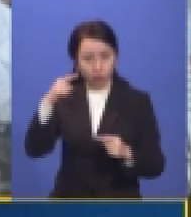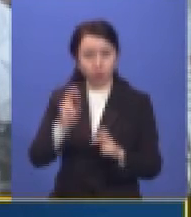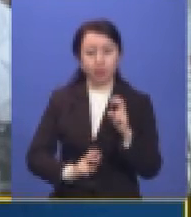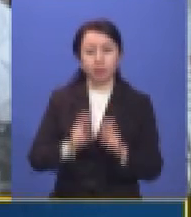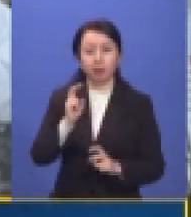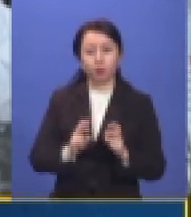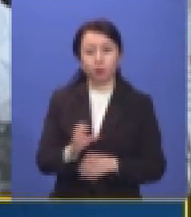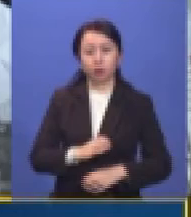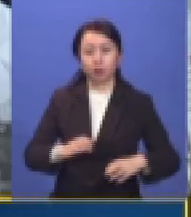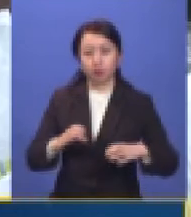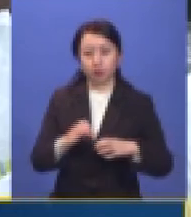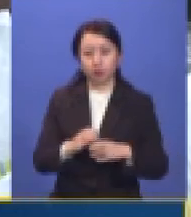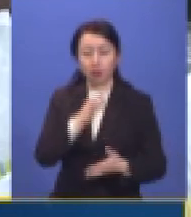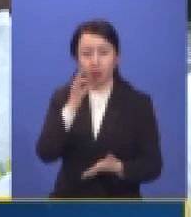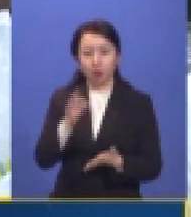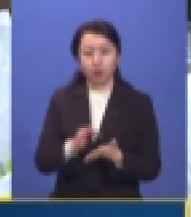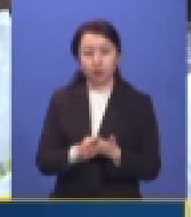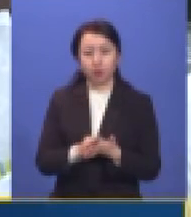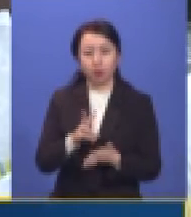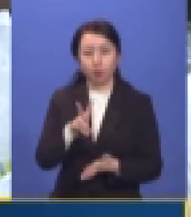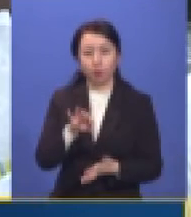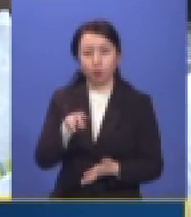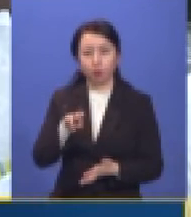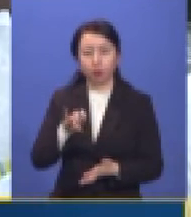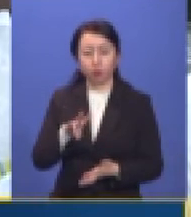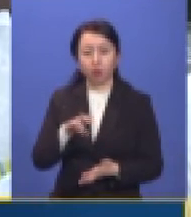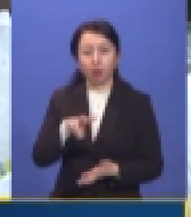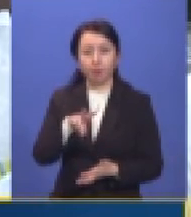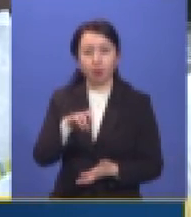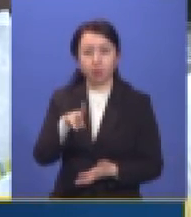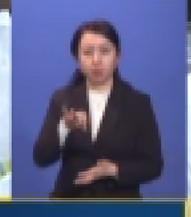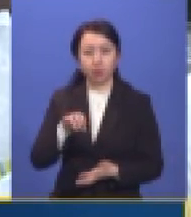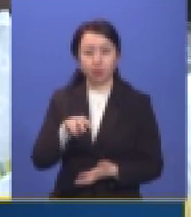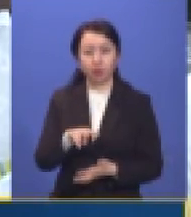завод, товарищество с ограниченной ответственностью «Молпродукт», ТОО «Маслодел» и